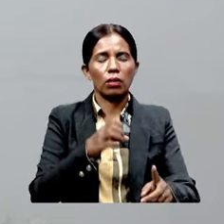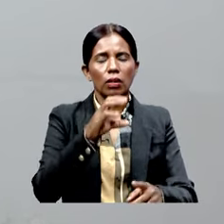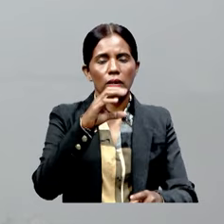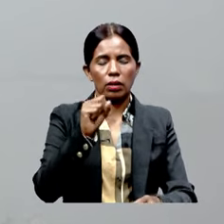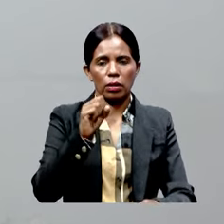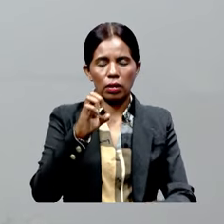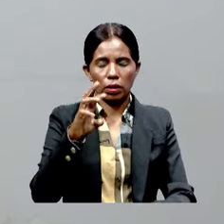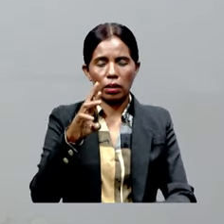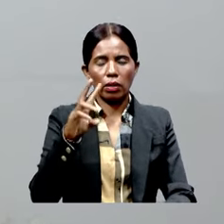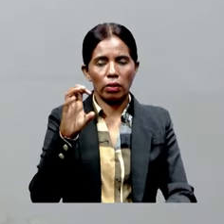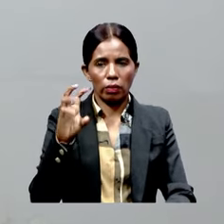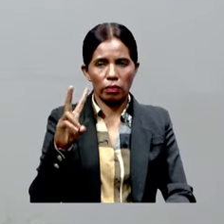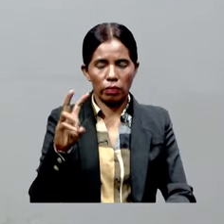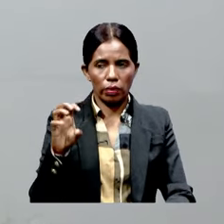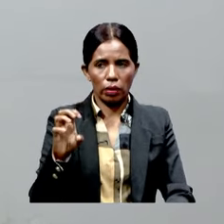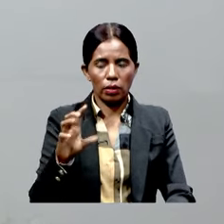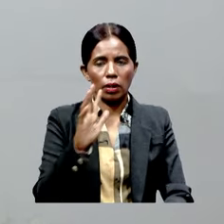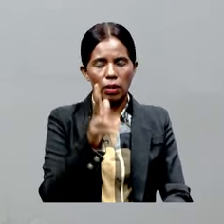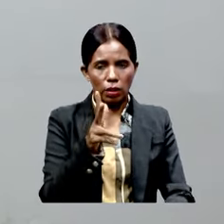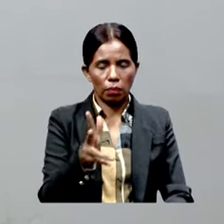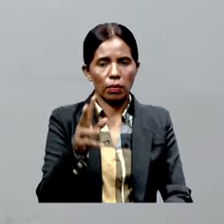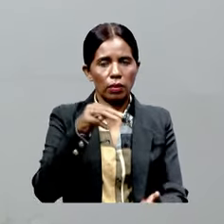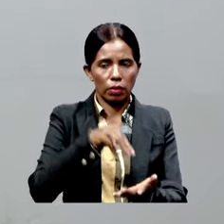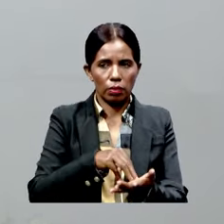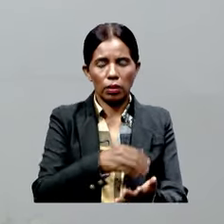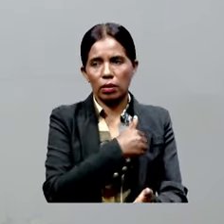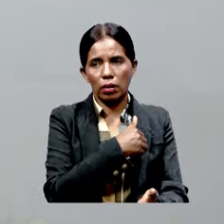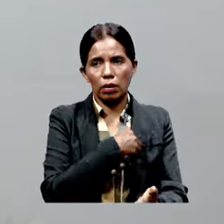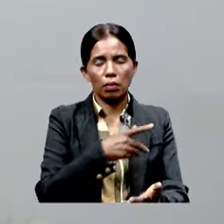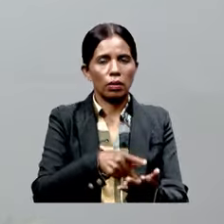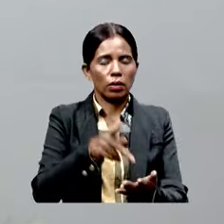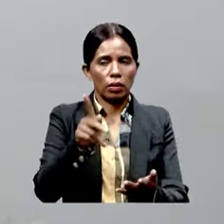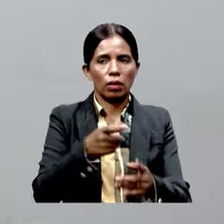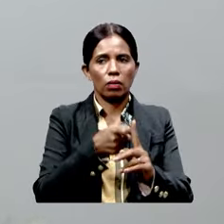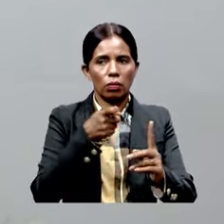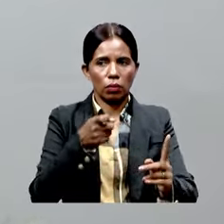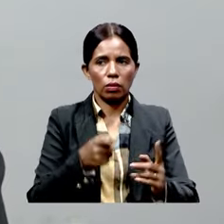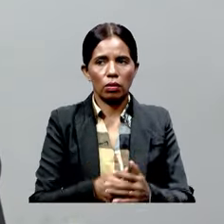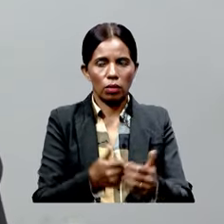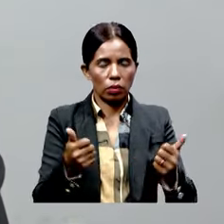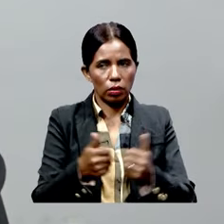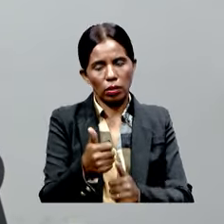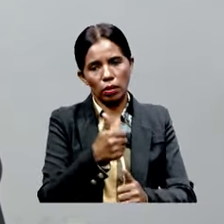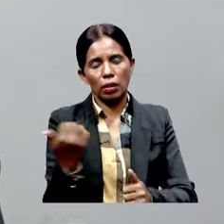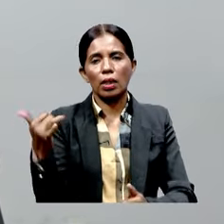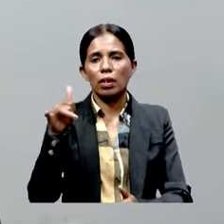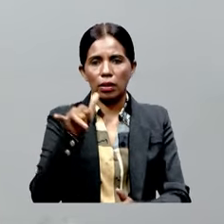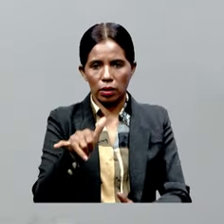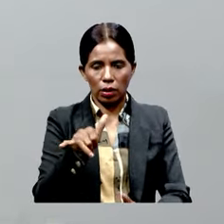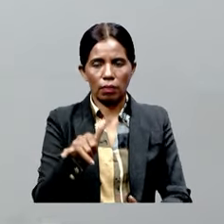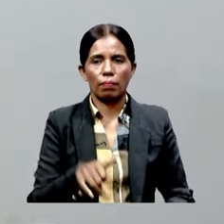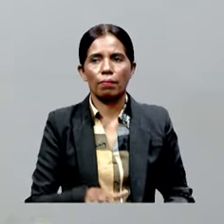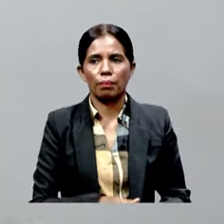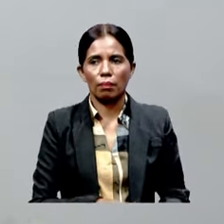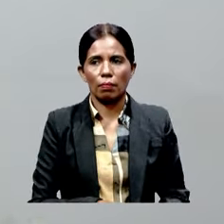lene be kompete servenia 30.000. Si dauk sura penalidad hosi aktira selse. Basira ne be ke